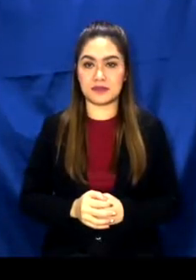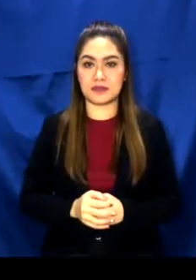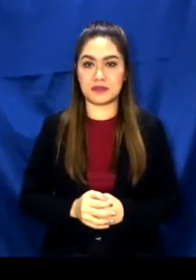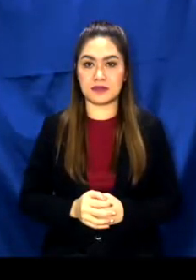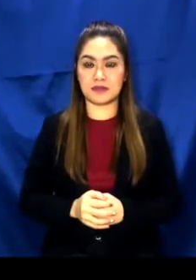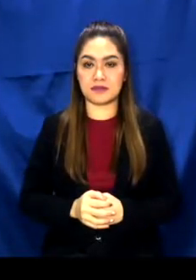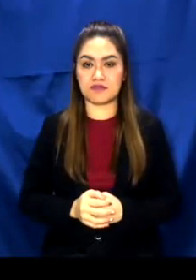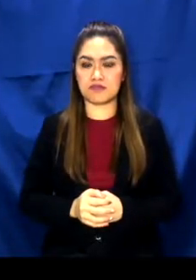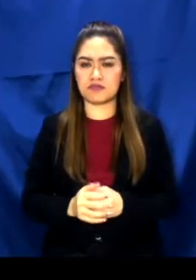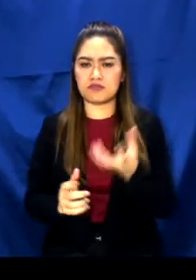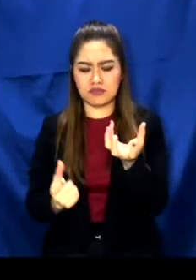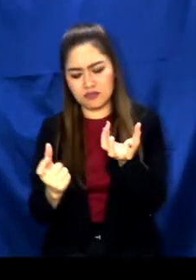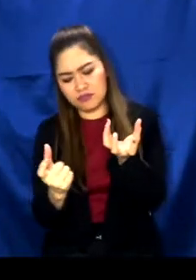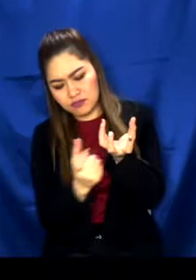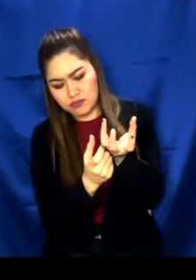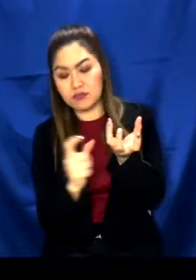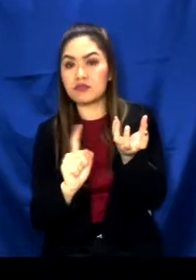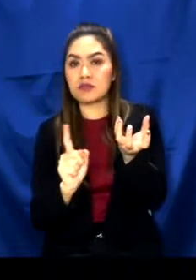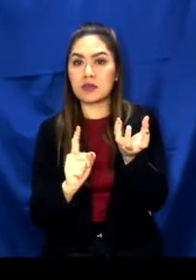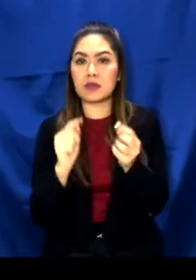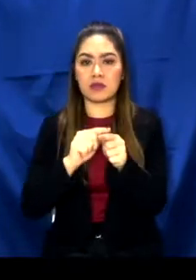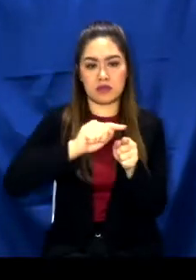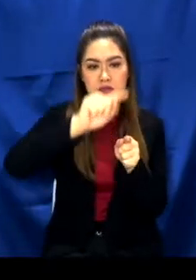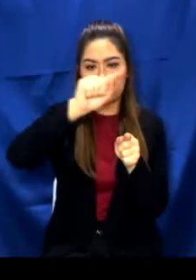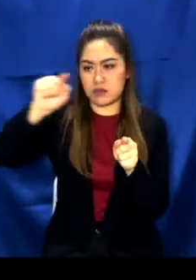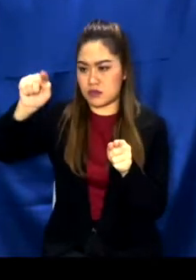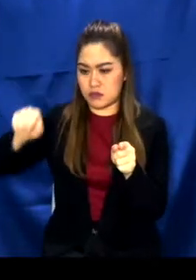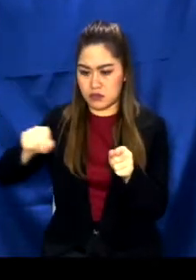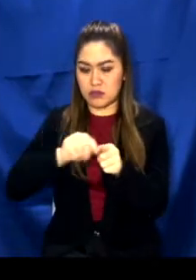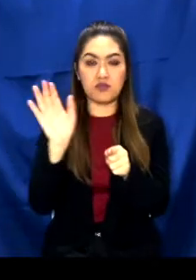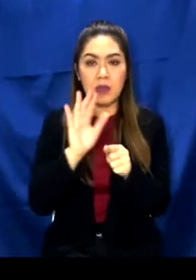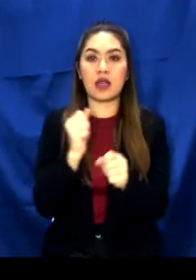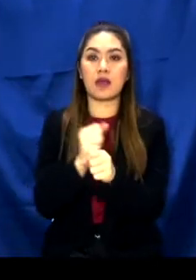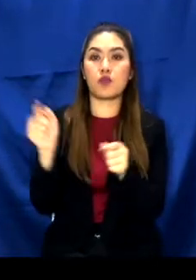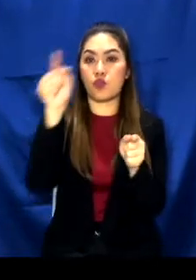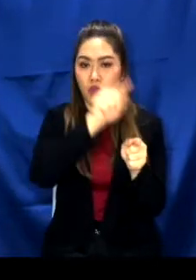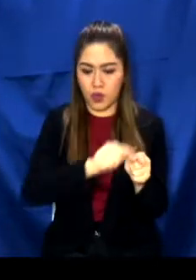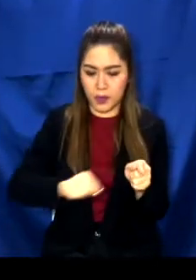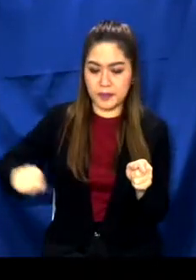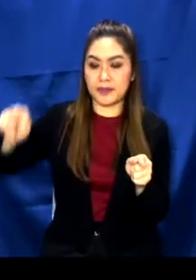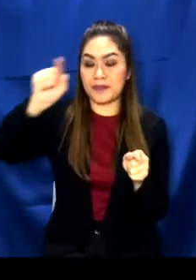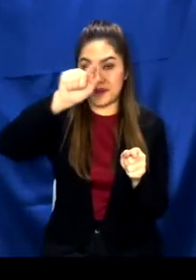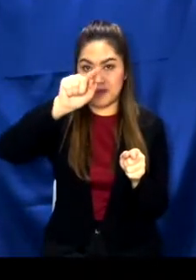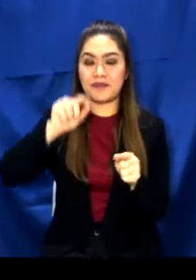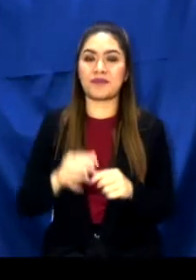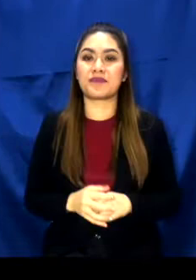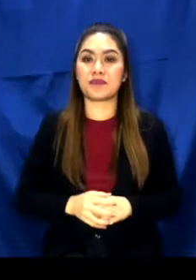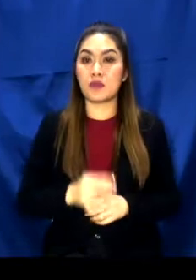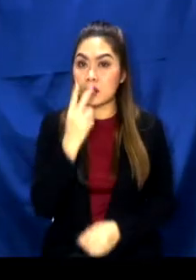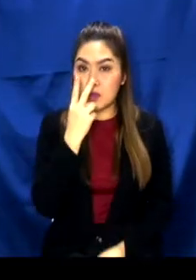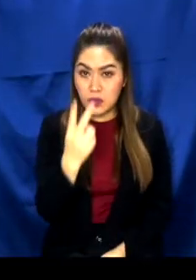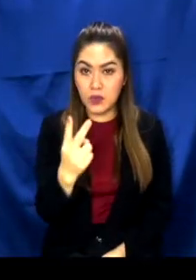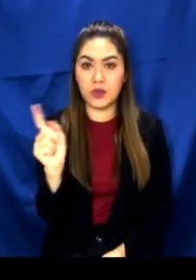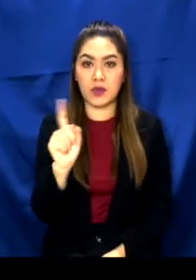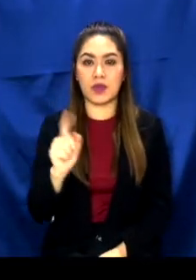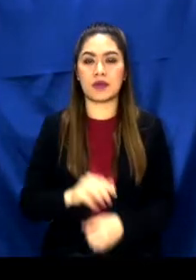ฉลากของเราเนี่ยเราอะไม่ได้ทำเป็นสี่เหลี่ยมแต่ว่าเราทำเป็นวงกลมนะคะจากนั้นให้เราดูที่ท